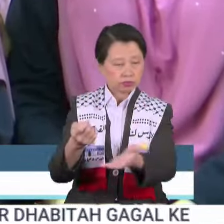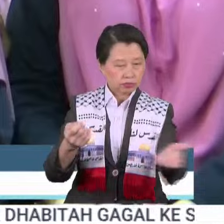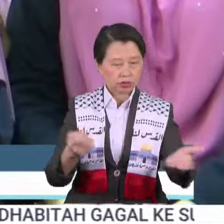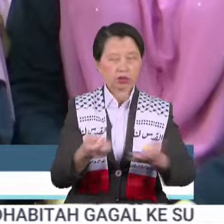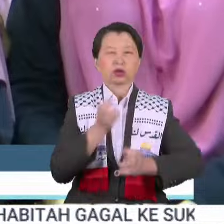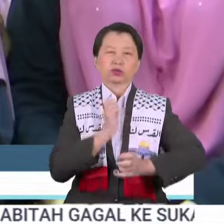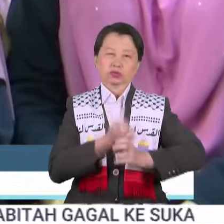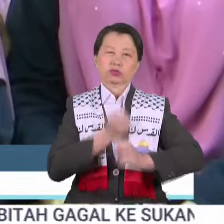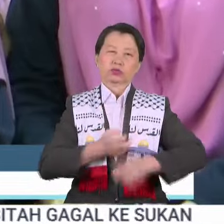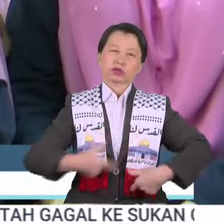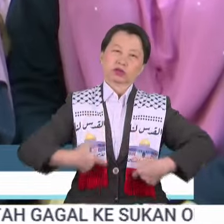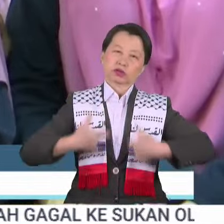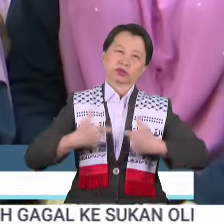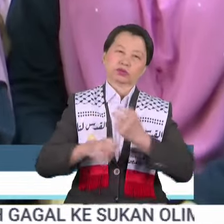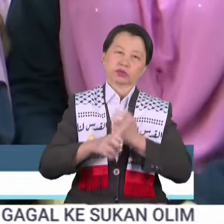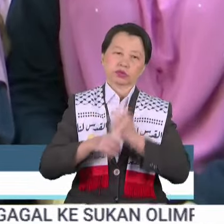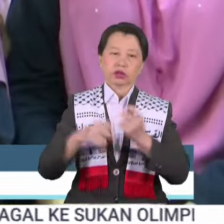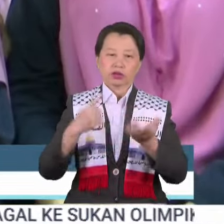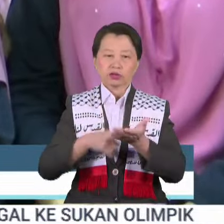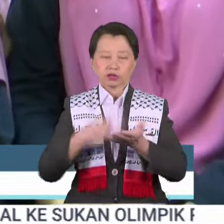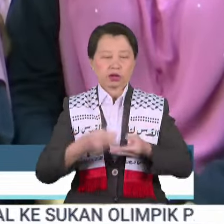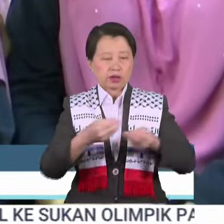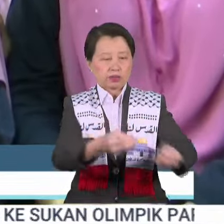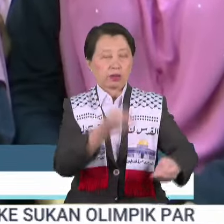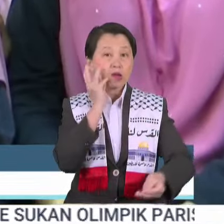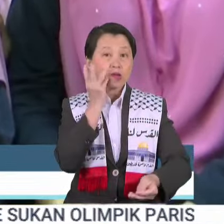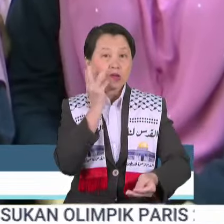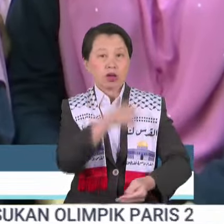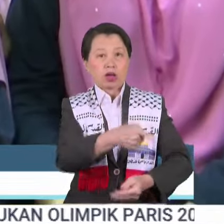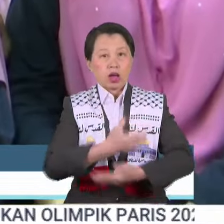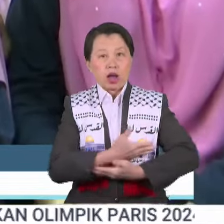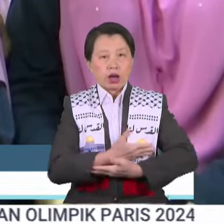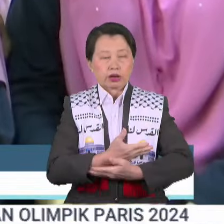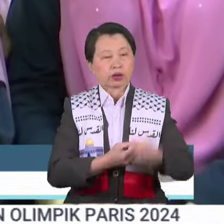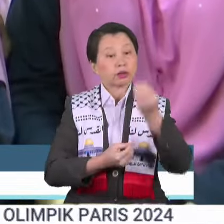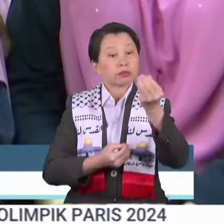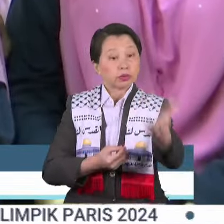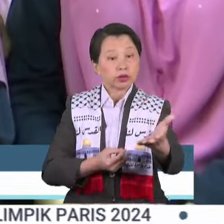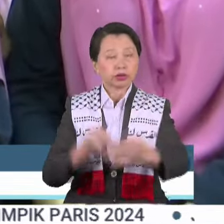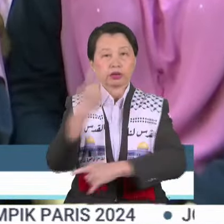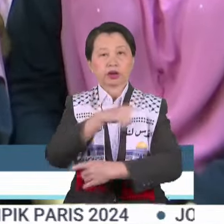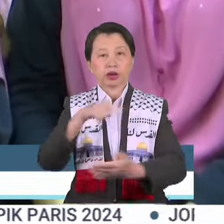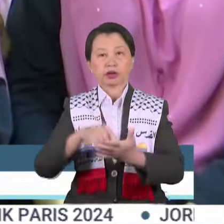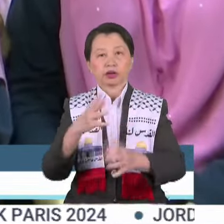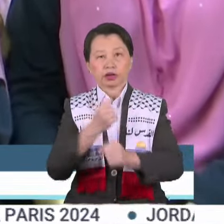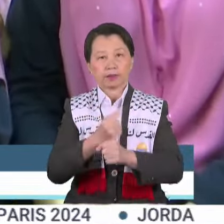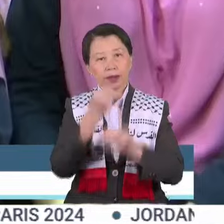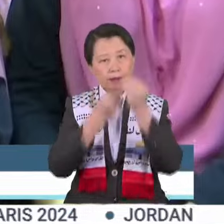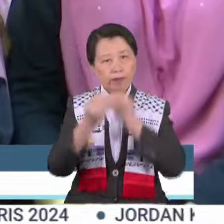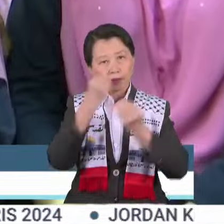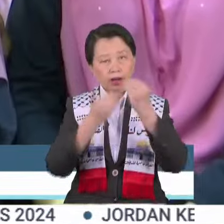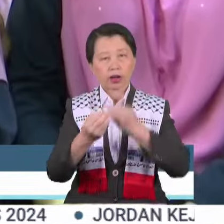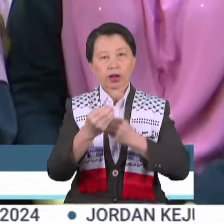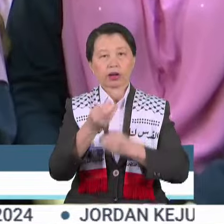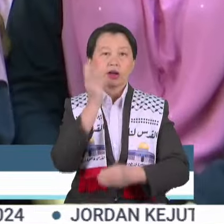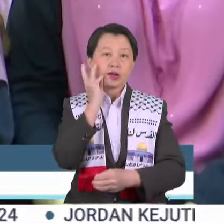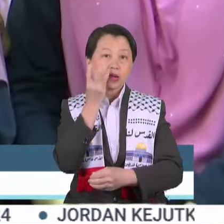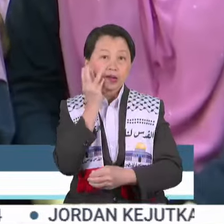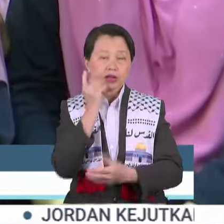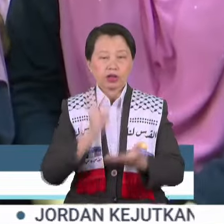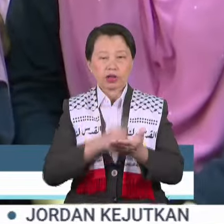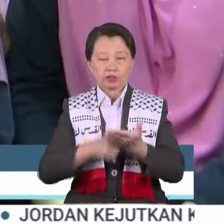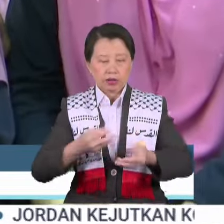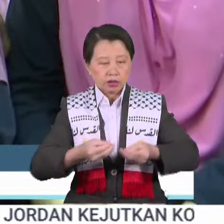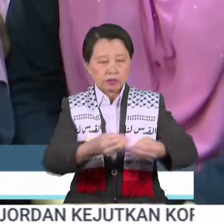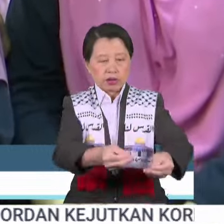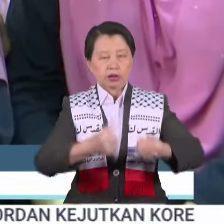yang susah, yang kadang-kadang bila saya bagi beras, anak dia cakap dekat mak, hari ini kita dapat makan nasi. Dan kalau kadang-kadang kami